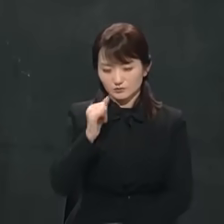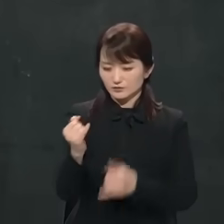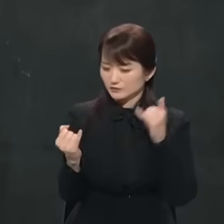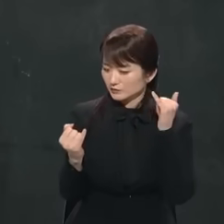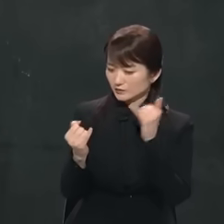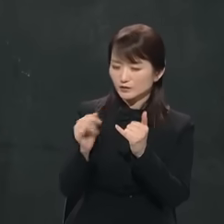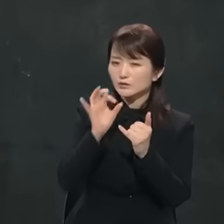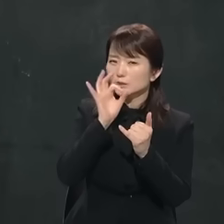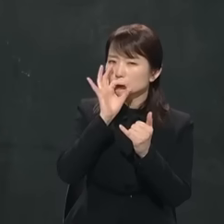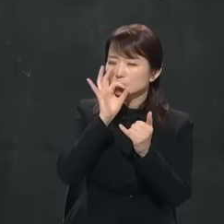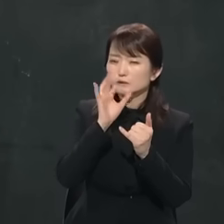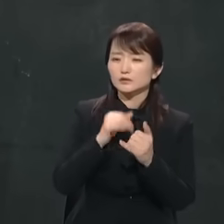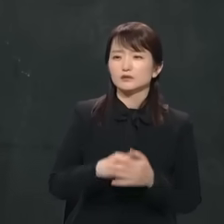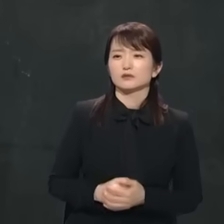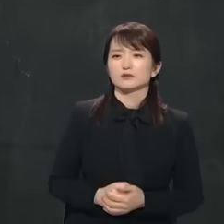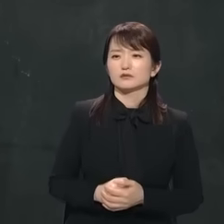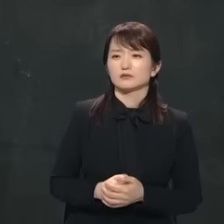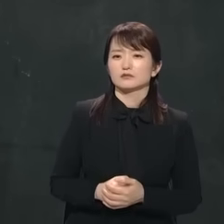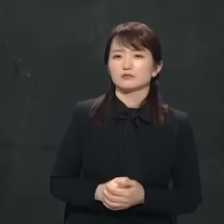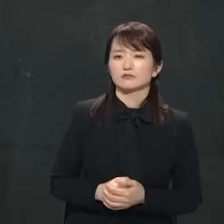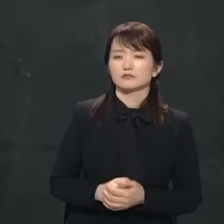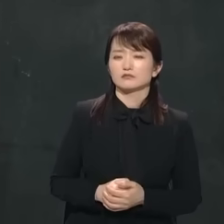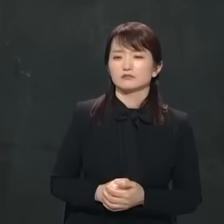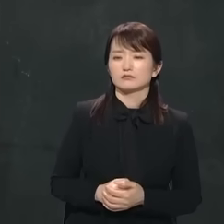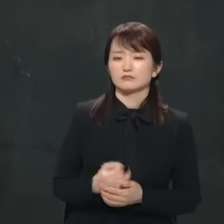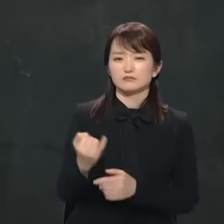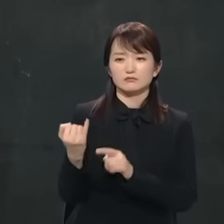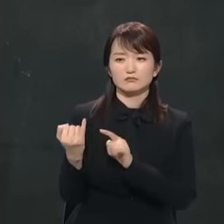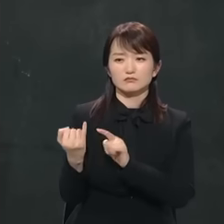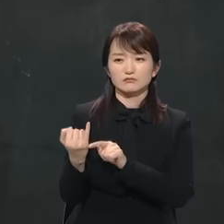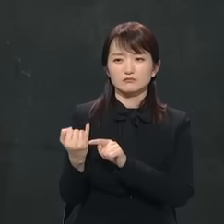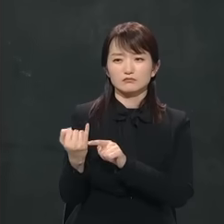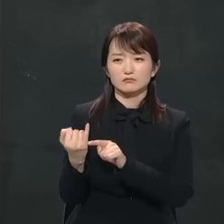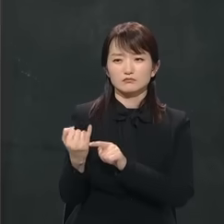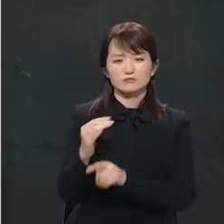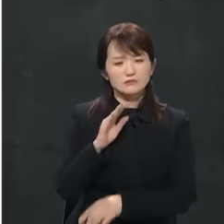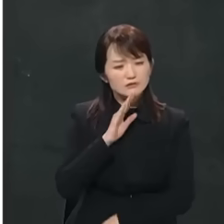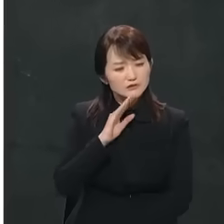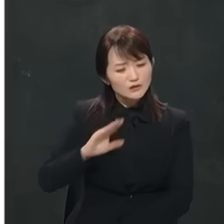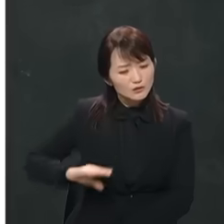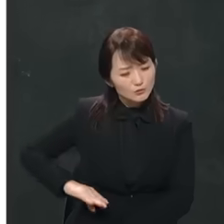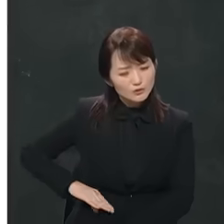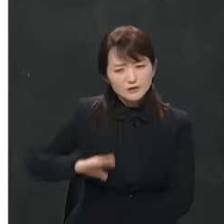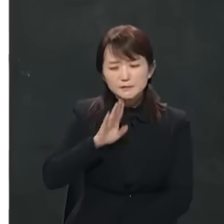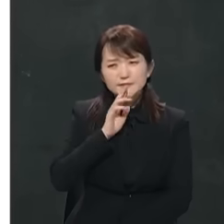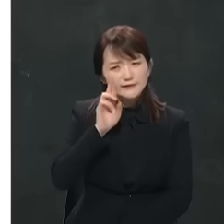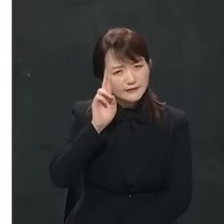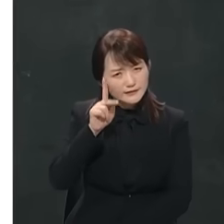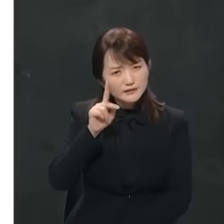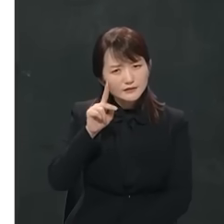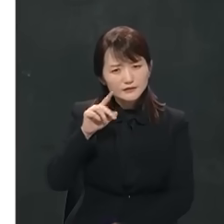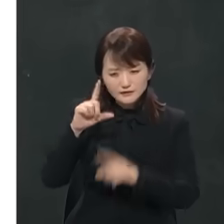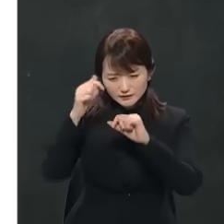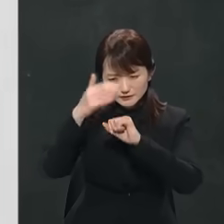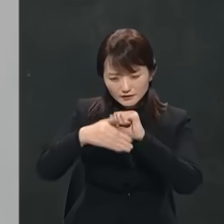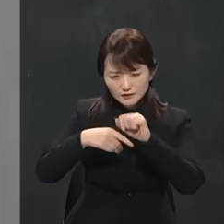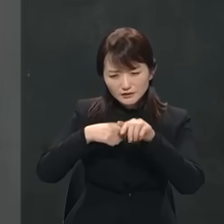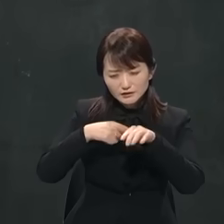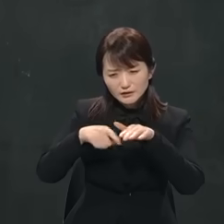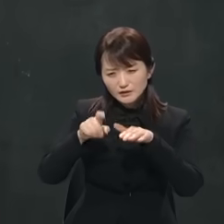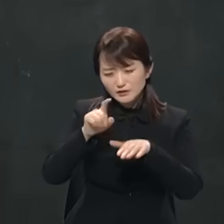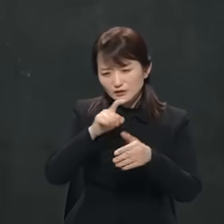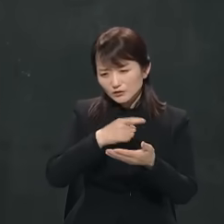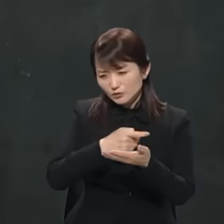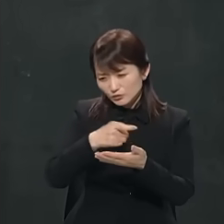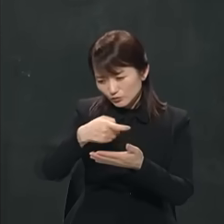없었고 그러기 때문에이 연락을 한이 여성이 실 실제 해당 모델인지 아니면 사진을 도용한 건지 그것도 알 수